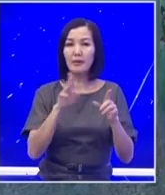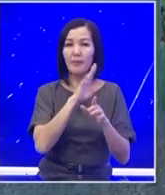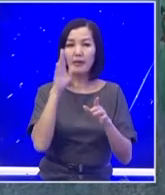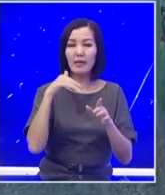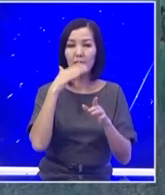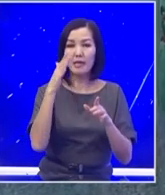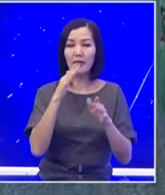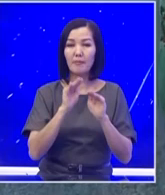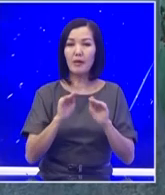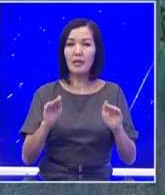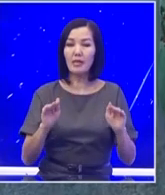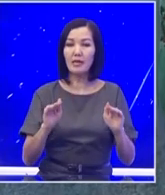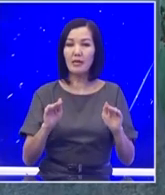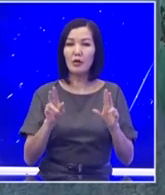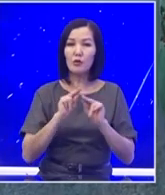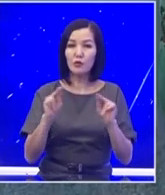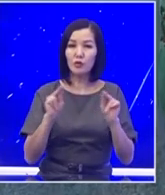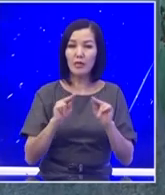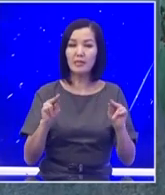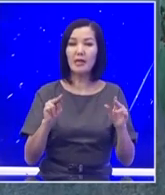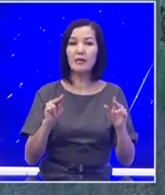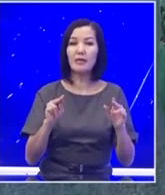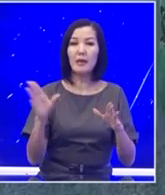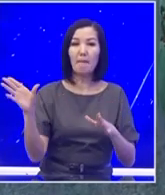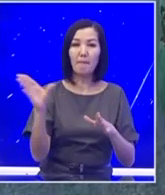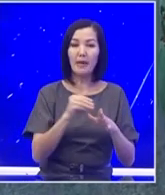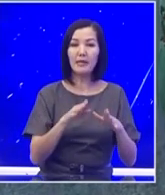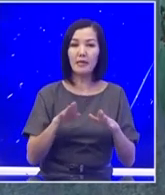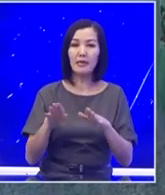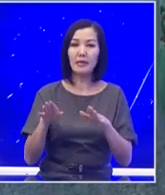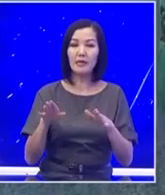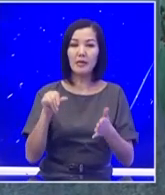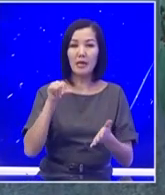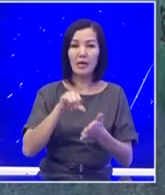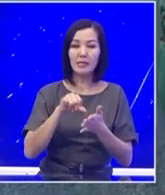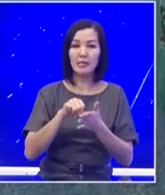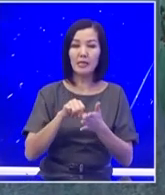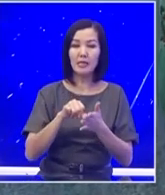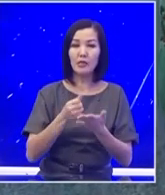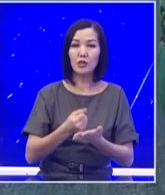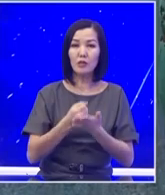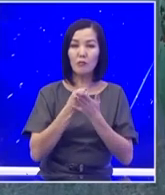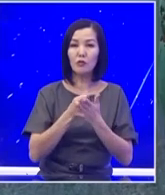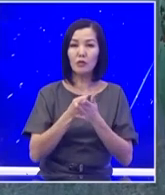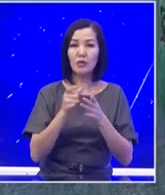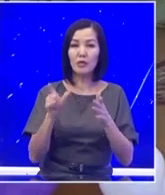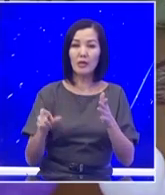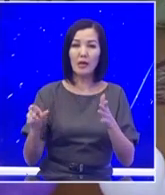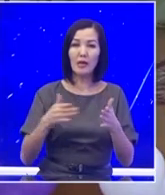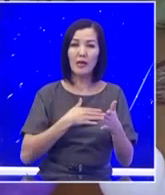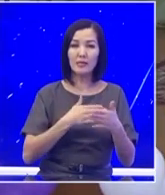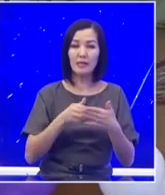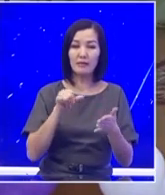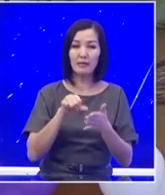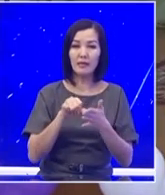атаналары, оқушылар, мұғалімдер, арнайы спонсорлар жылда барлығы атсалысады.